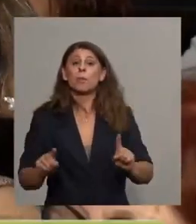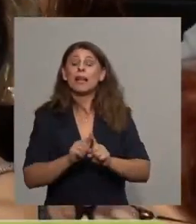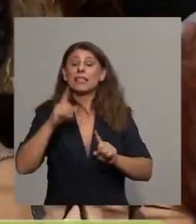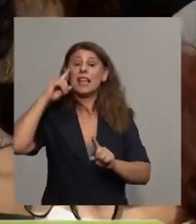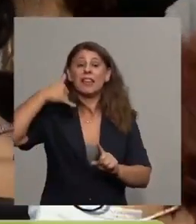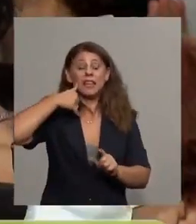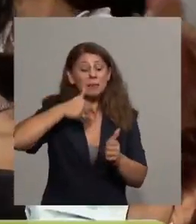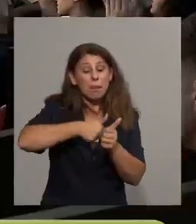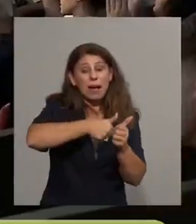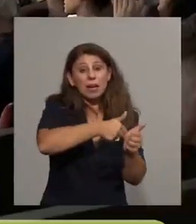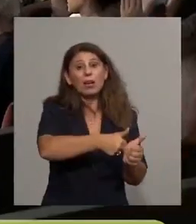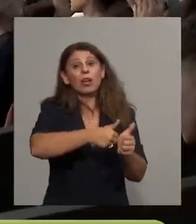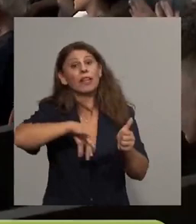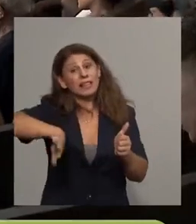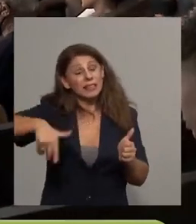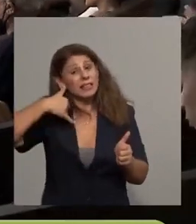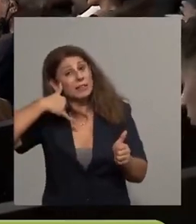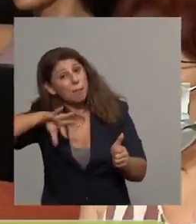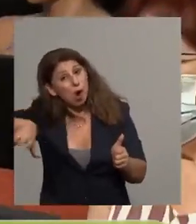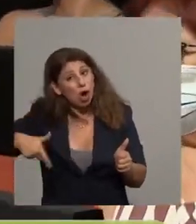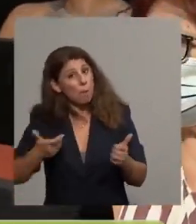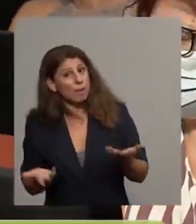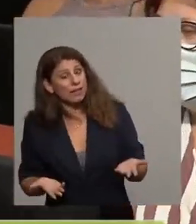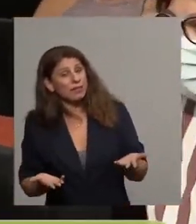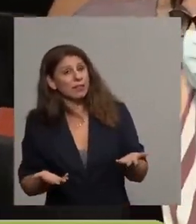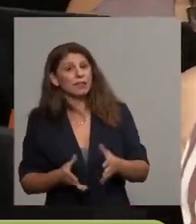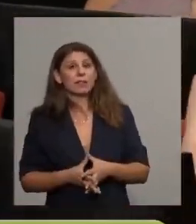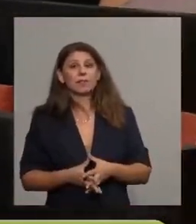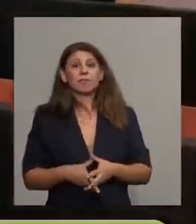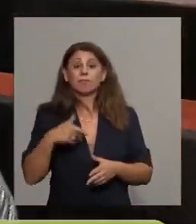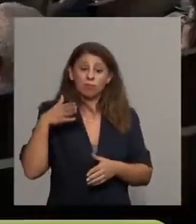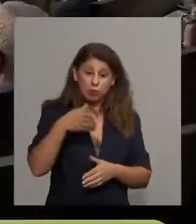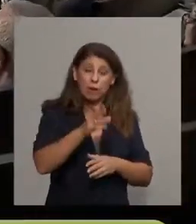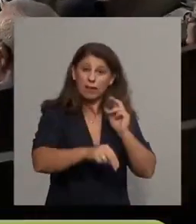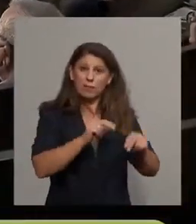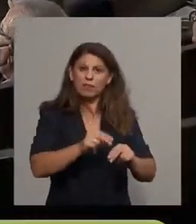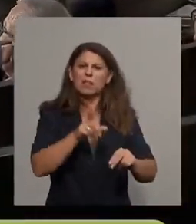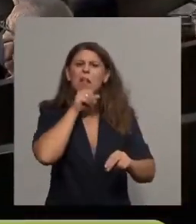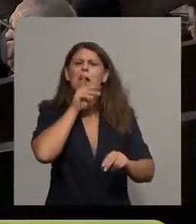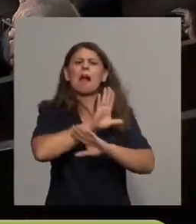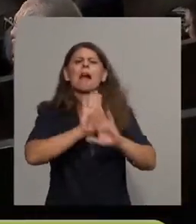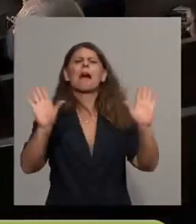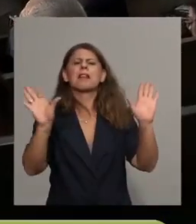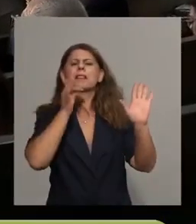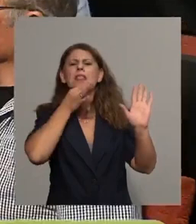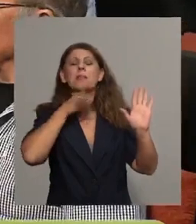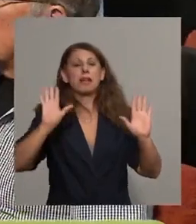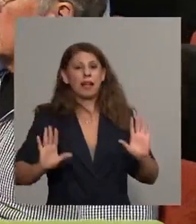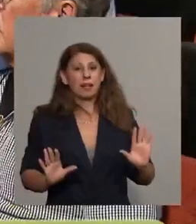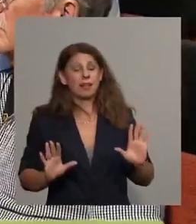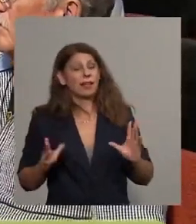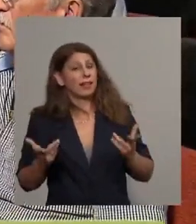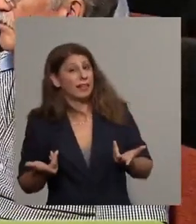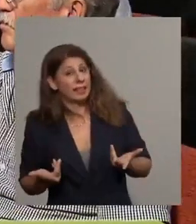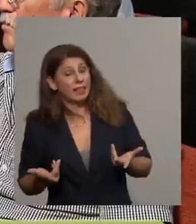τις παρακολουθήσεις και τις υποκλοπές που πάνε και ψηφίζουν. Κανείς δεν μιλάει.